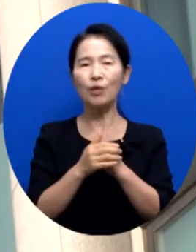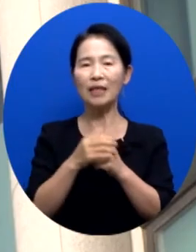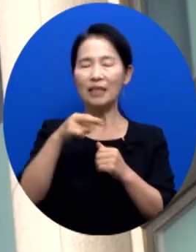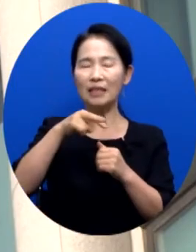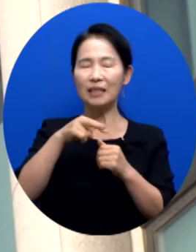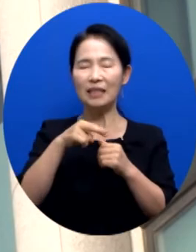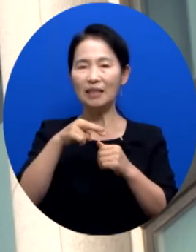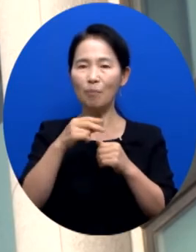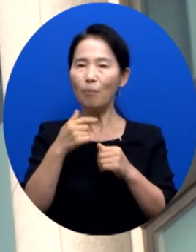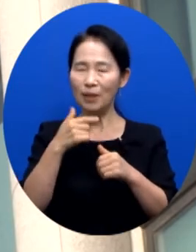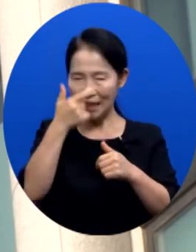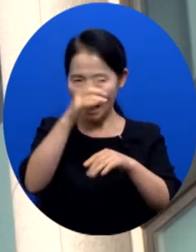예배를 이어가고 있습니다